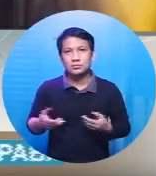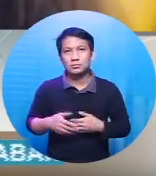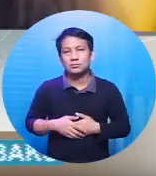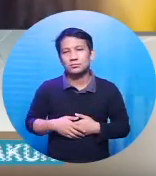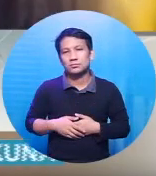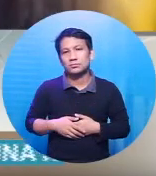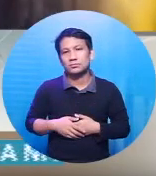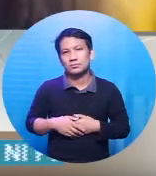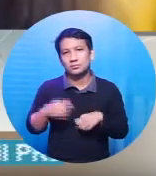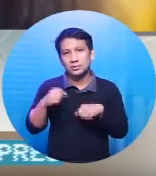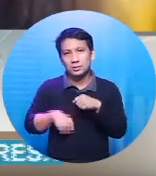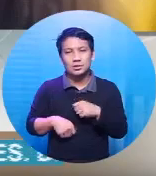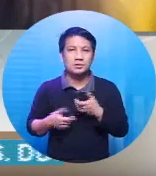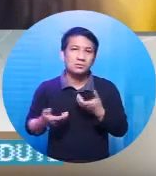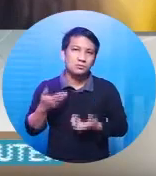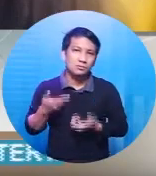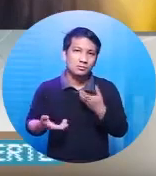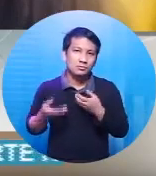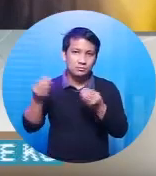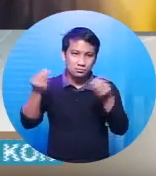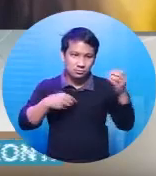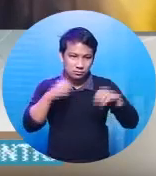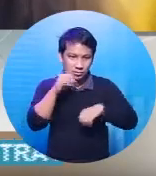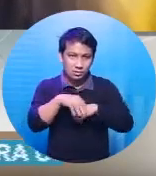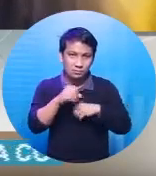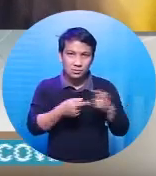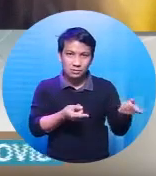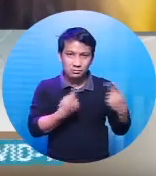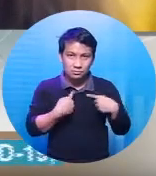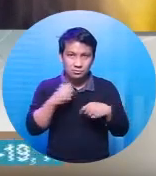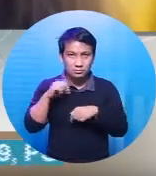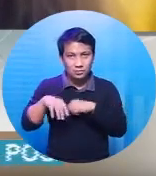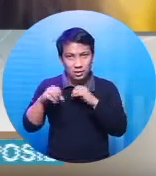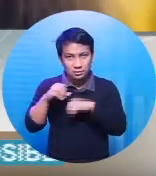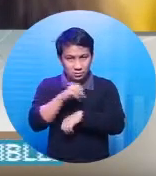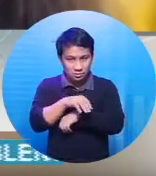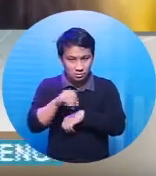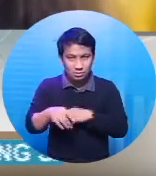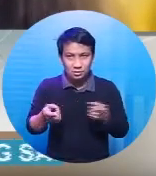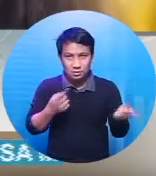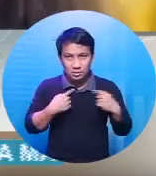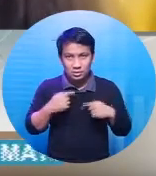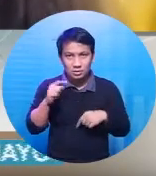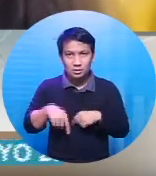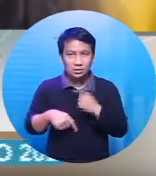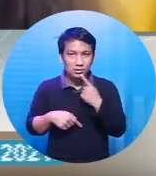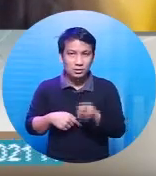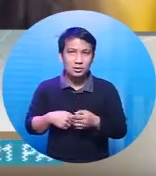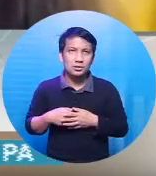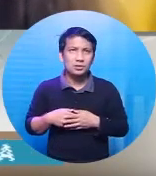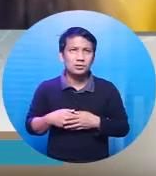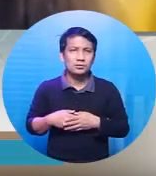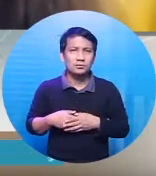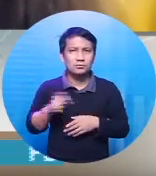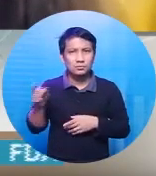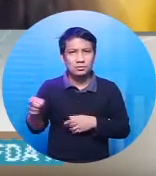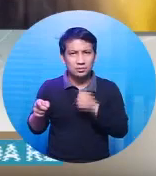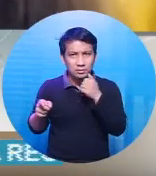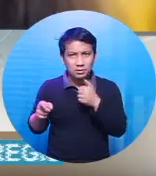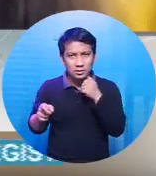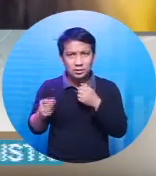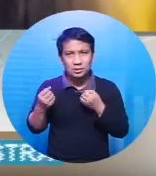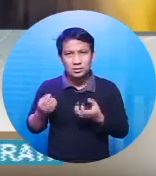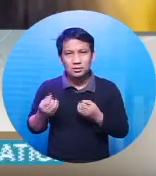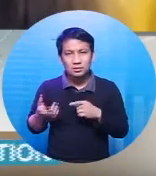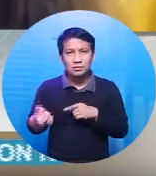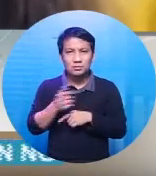So, maraming dumating sa akin mga report na nagsasabi na kung ano yung work ng girl. Tapos